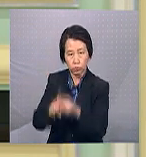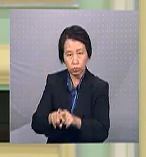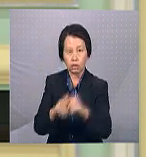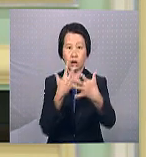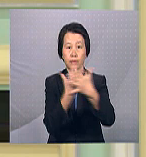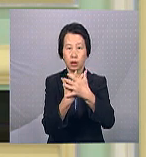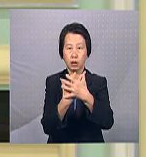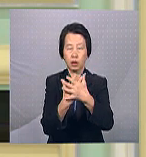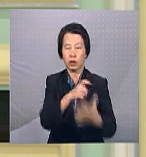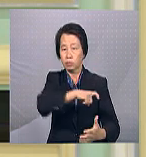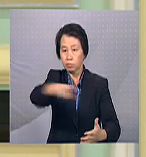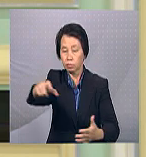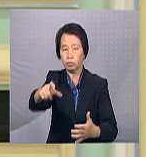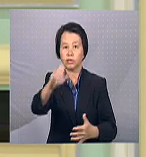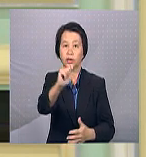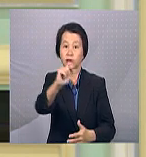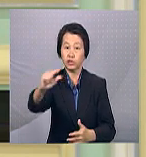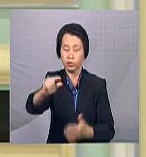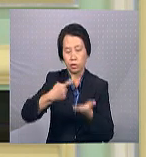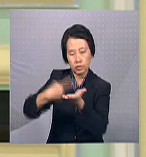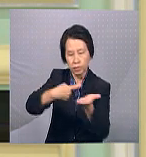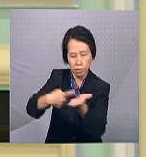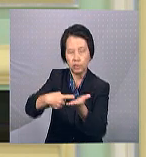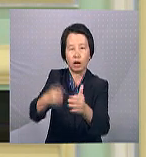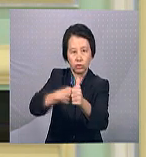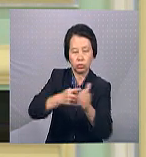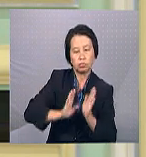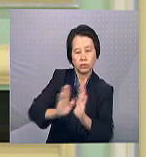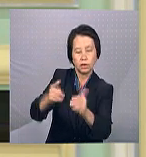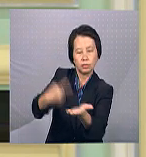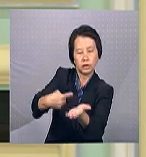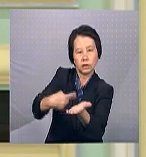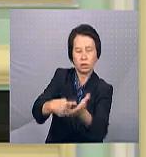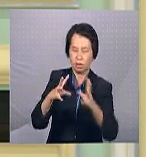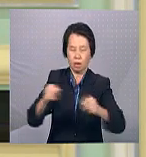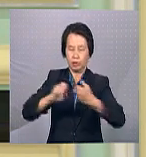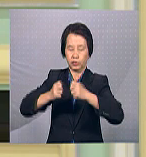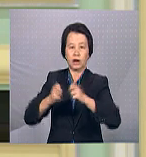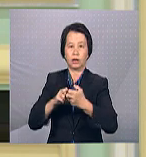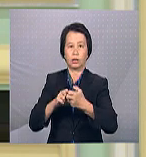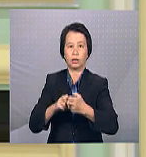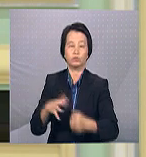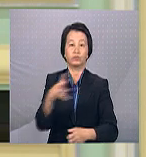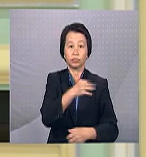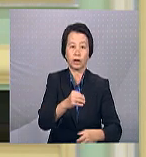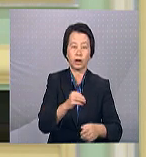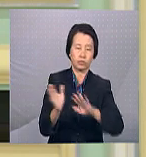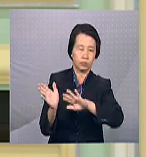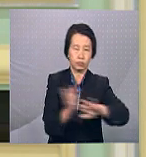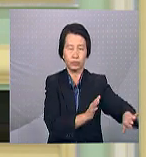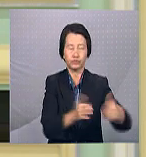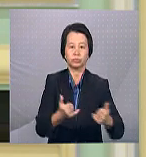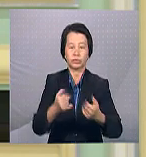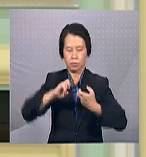untuk membincangkan isu ini supaya dapat diselesaikan dengan segera. Isu gelandangan. Ramai yang